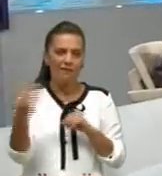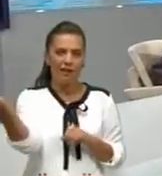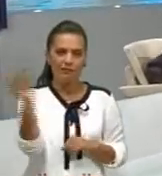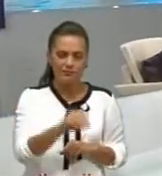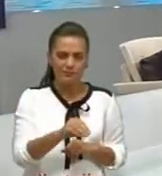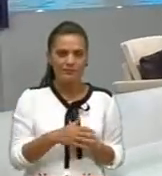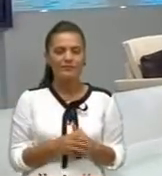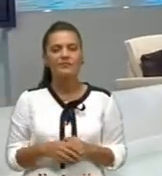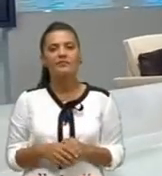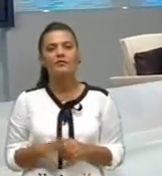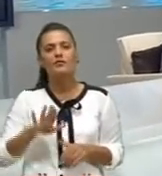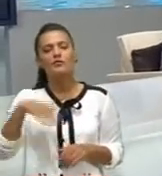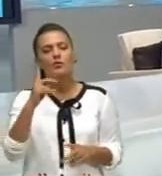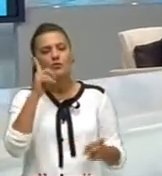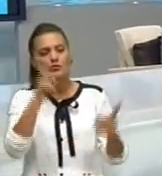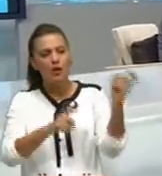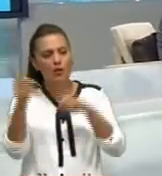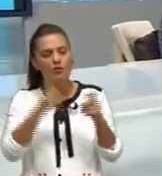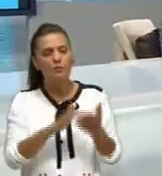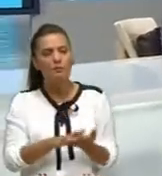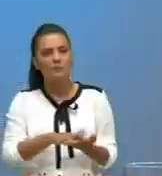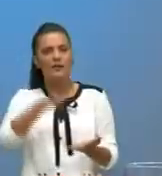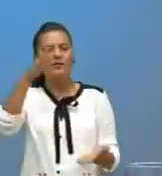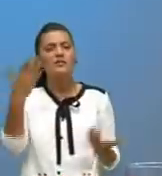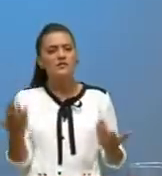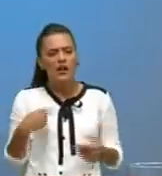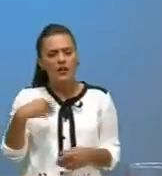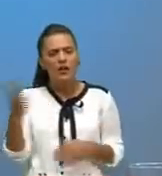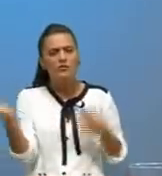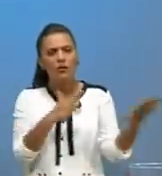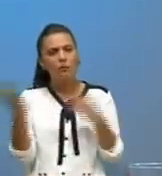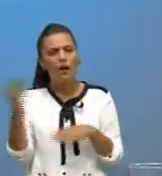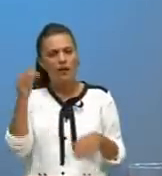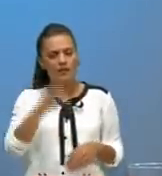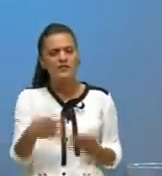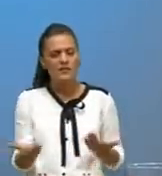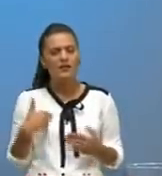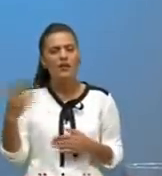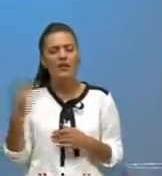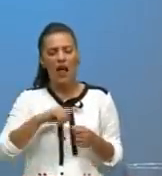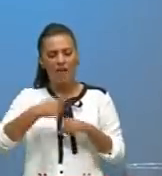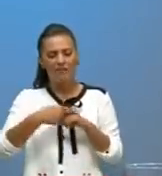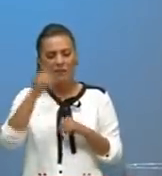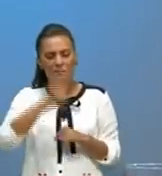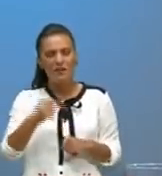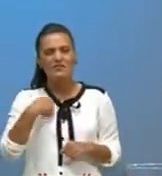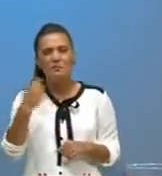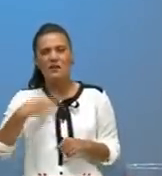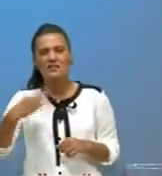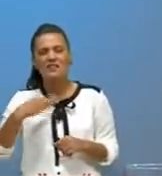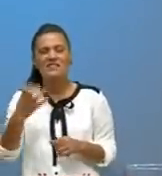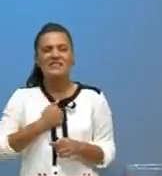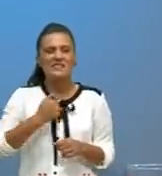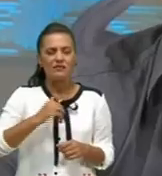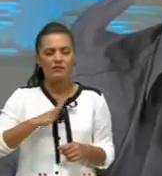giriyor. Sorular birikiyor. Zaten sonbahar geldi. Bir de zaten hafta başı sendromu falan.